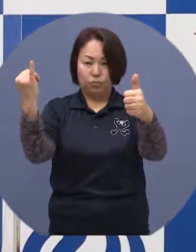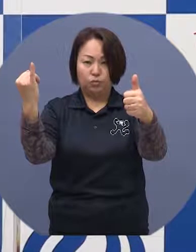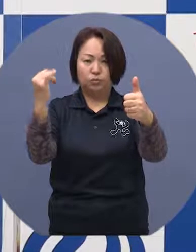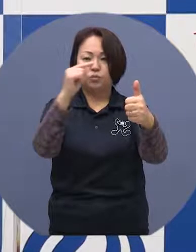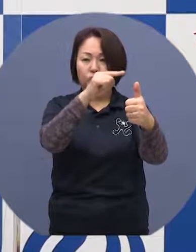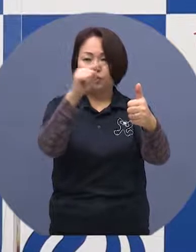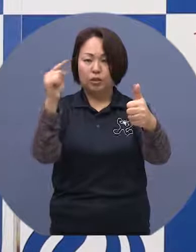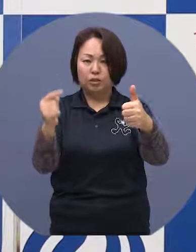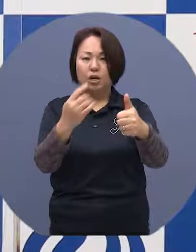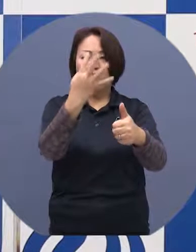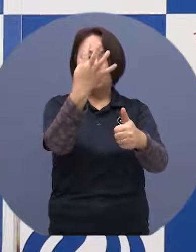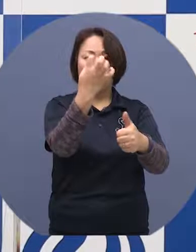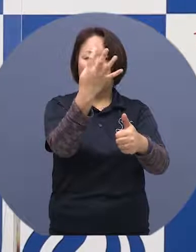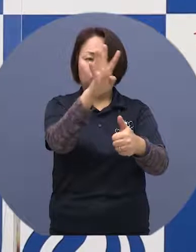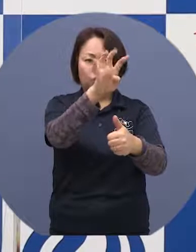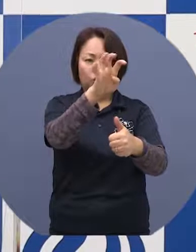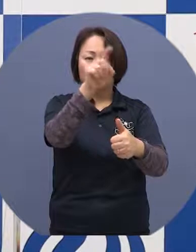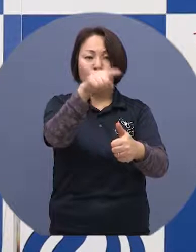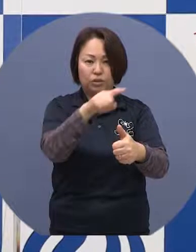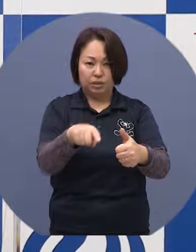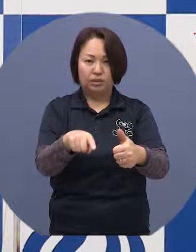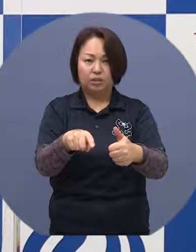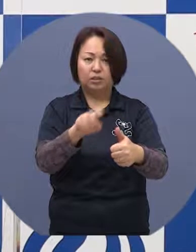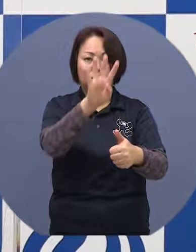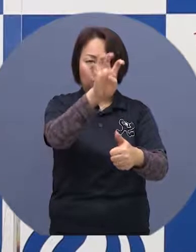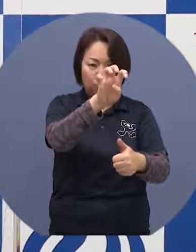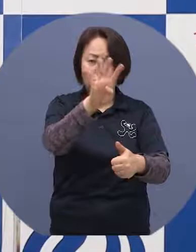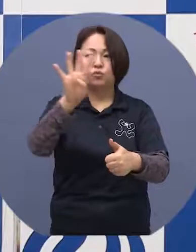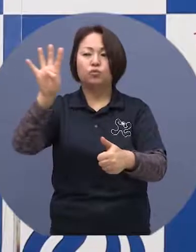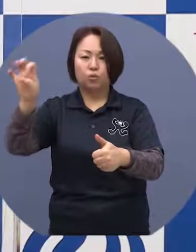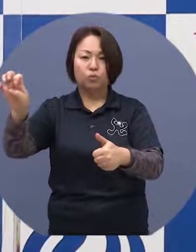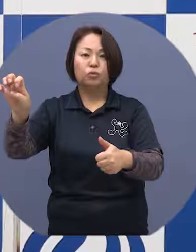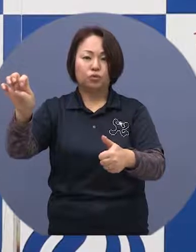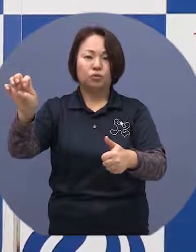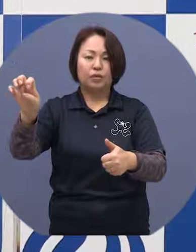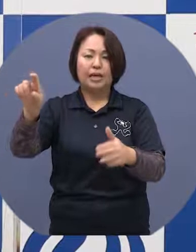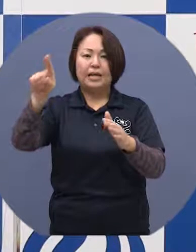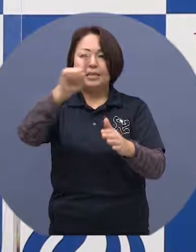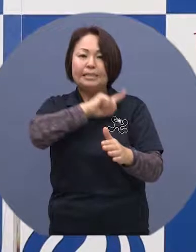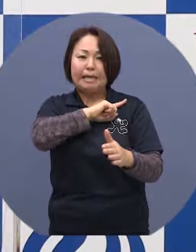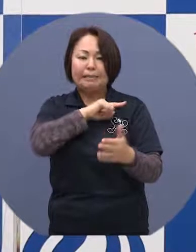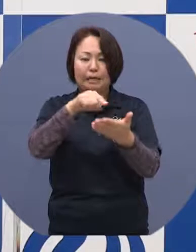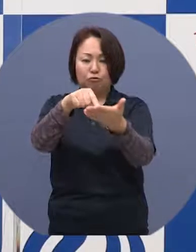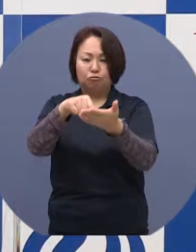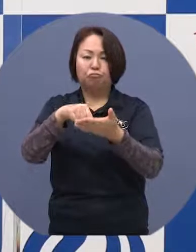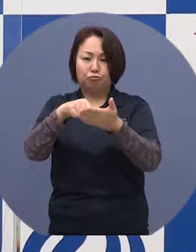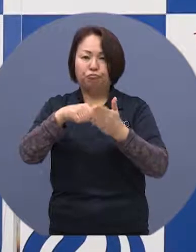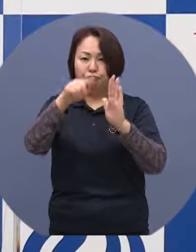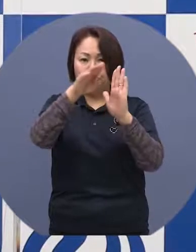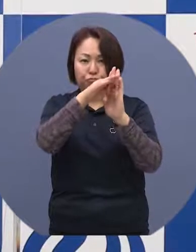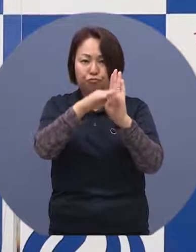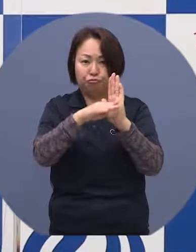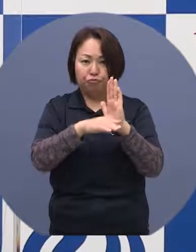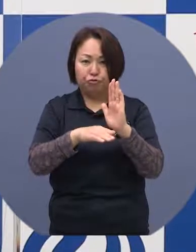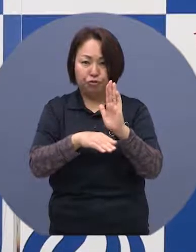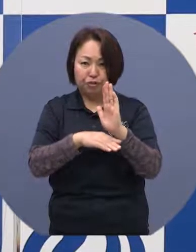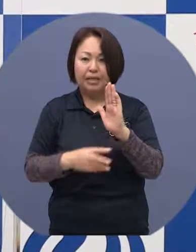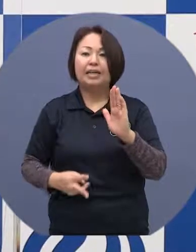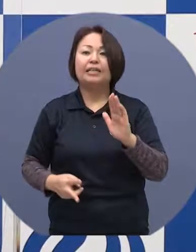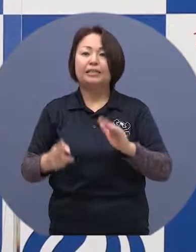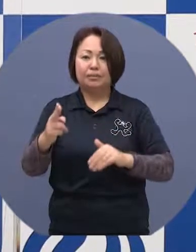名男性40名女性40名これを先着順ということで区切らせていただきたいというふうに考えてい